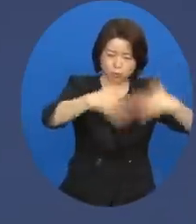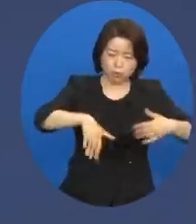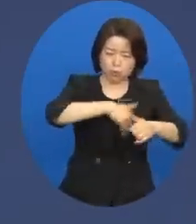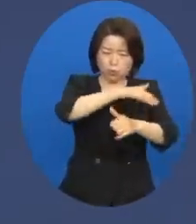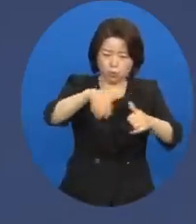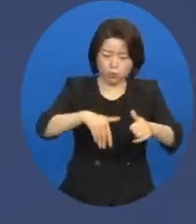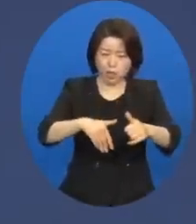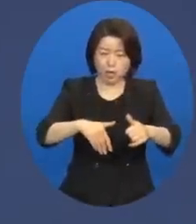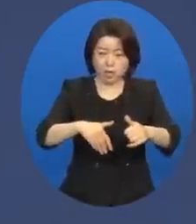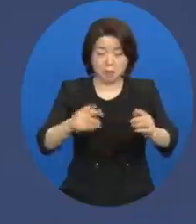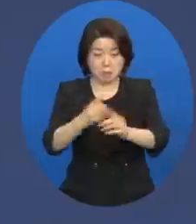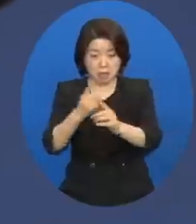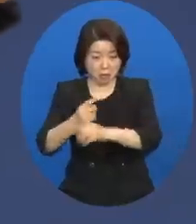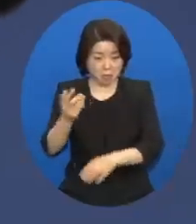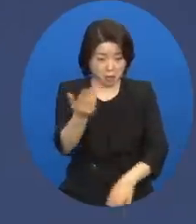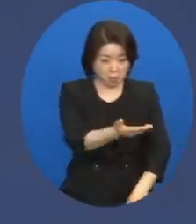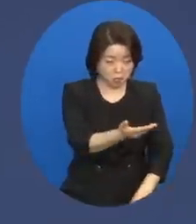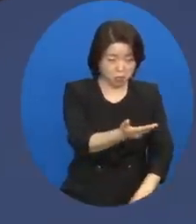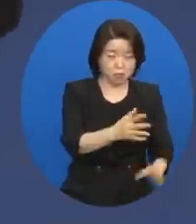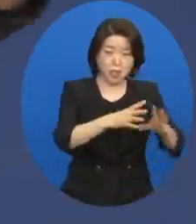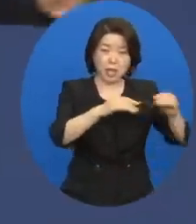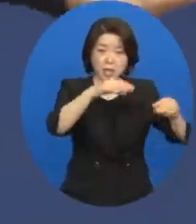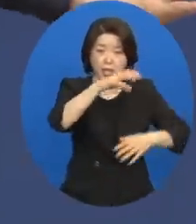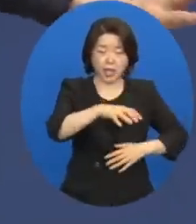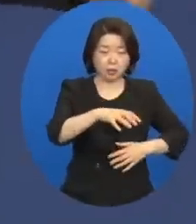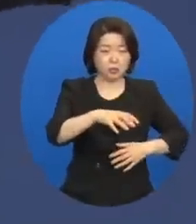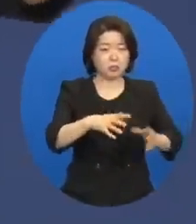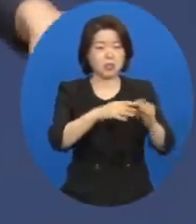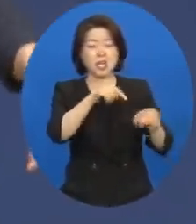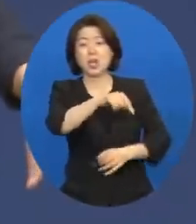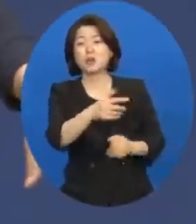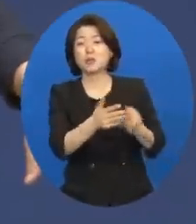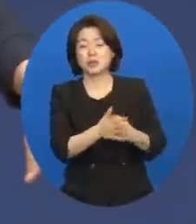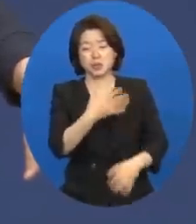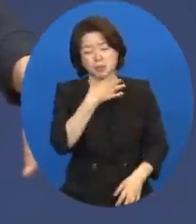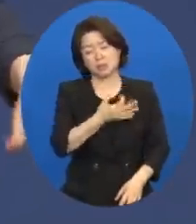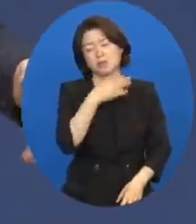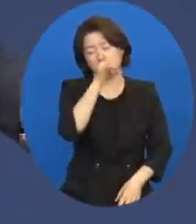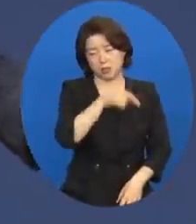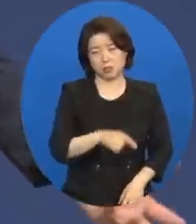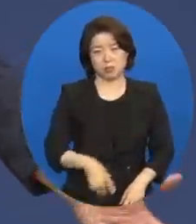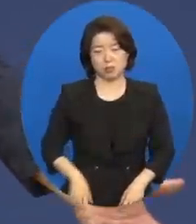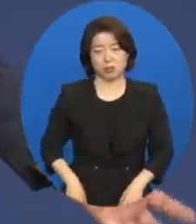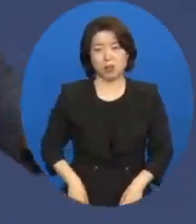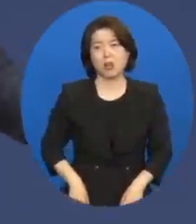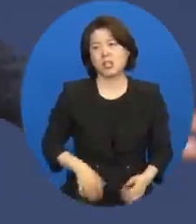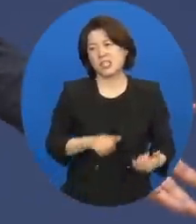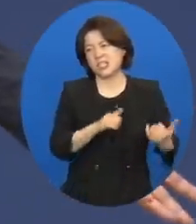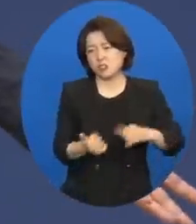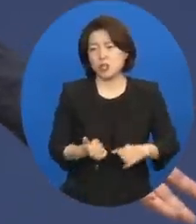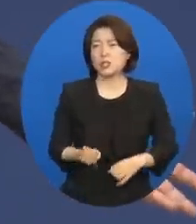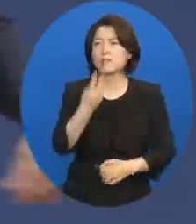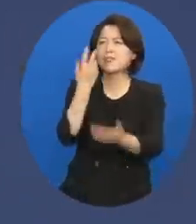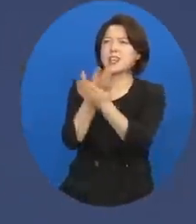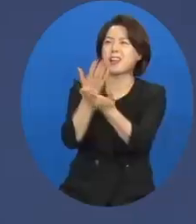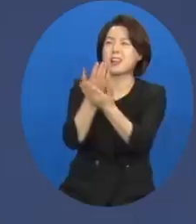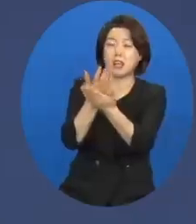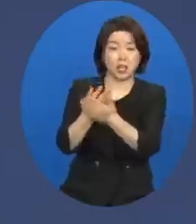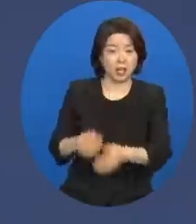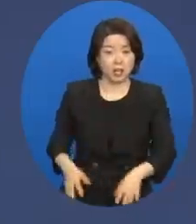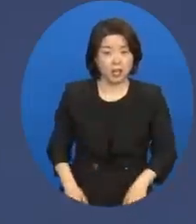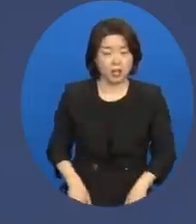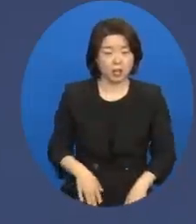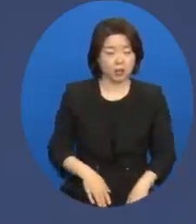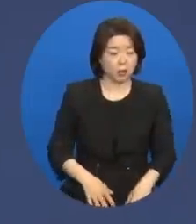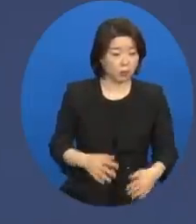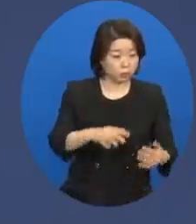다 바꿔주면요, 애굽에서는 애굽이라고 해서 불행했어, 죽겠어, 살려달라는 거예요. 그래서